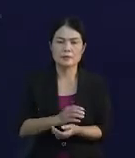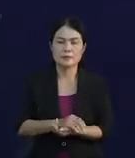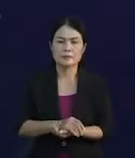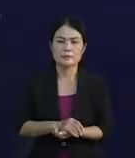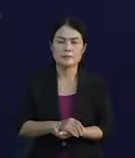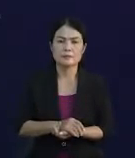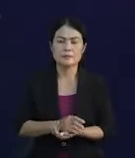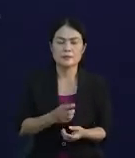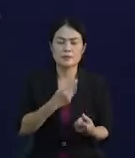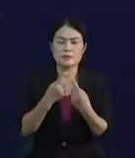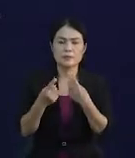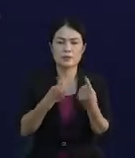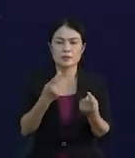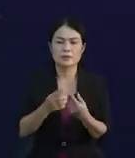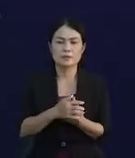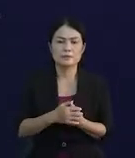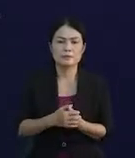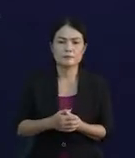Rọc cài khnìa.